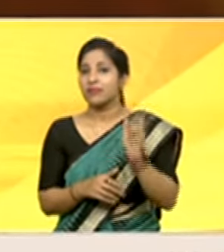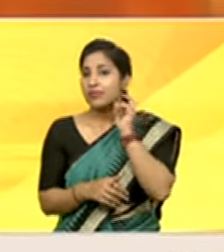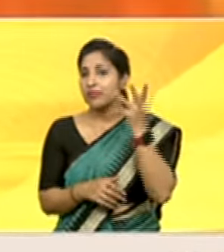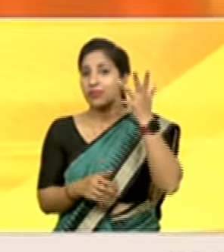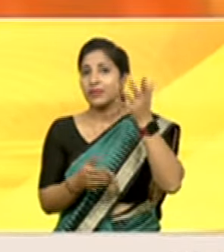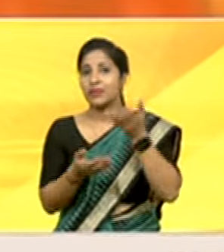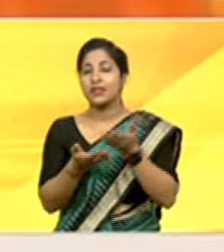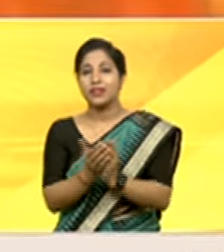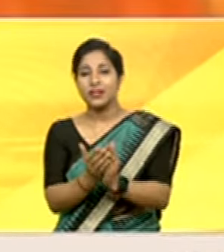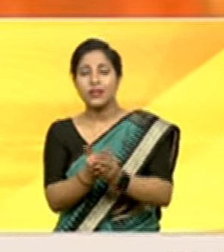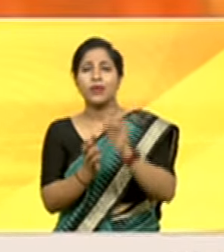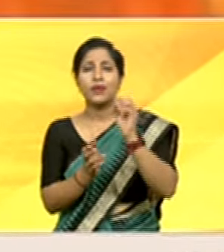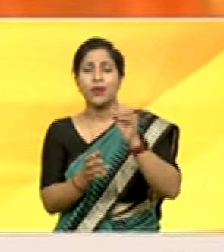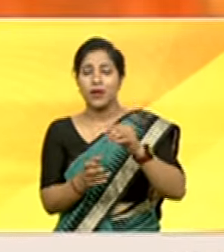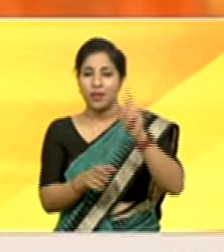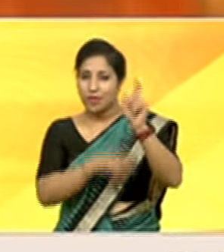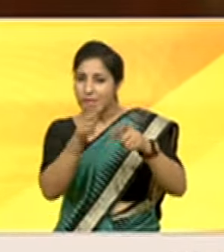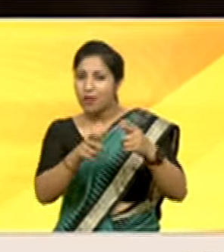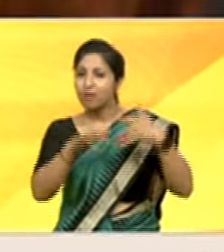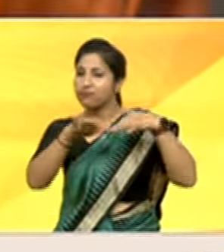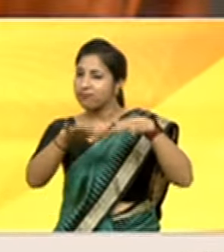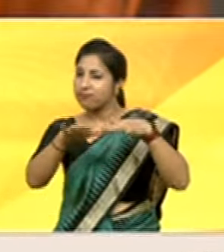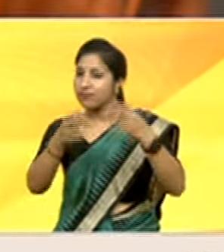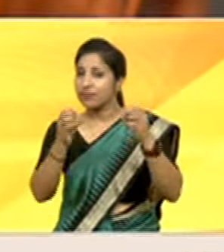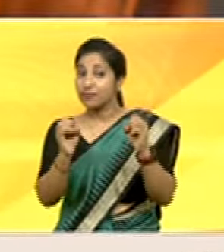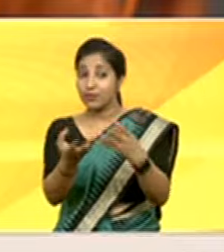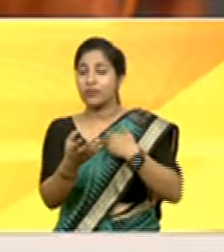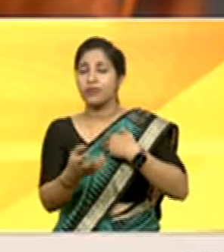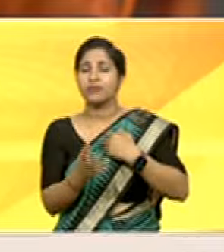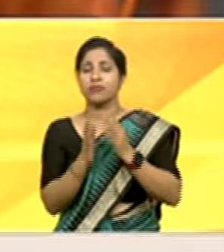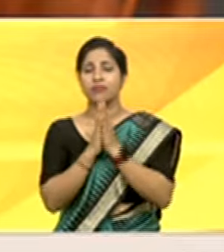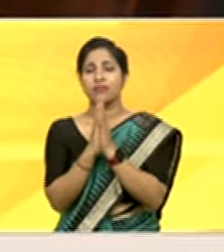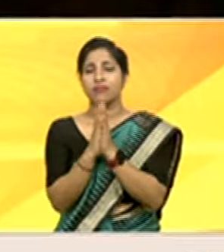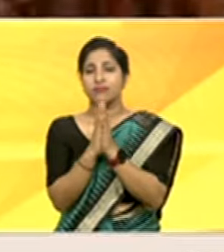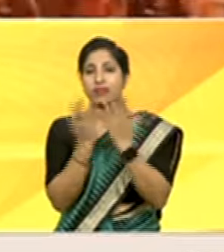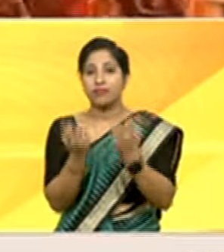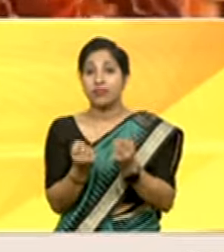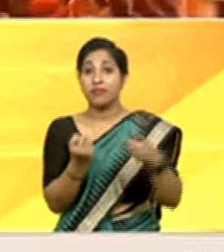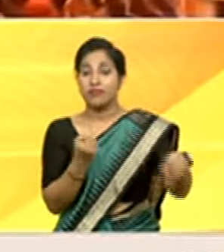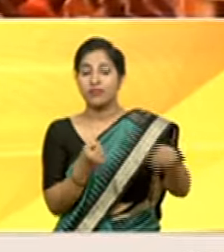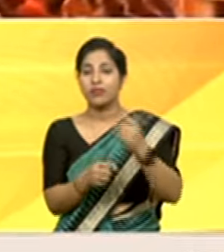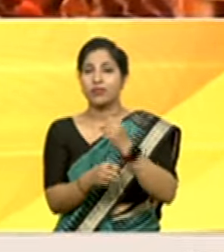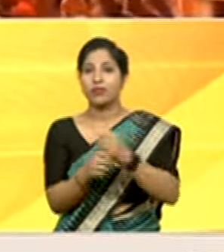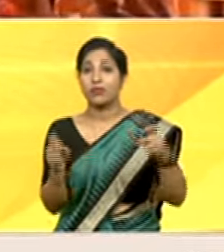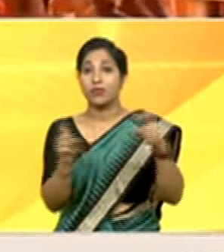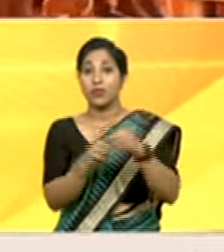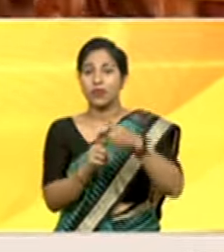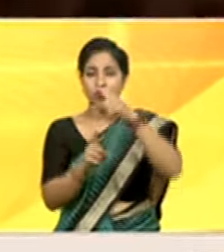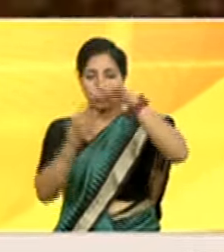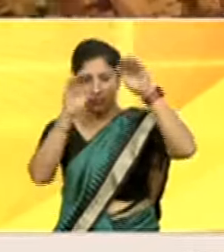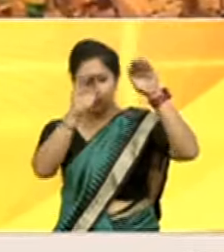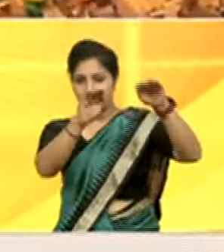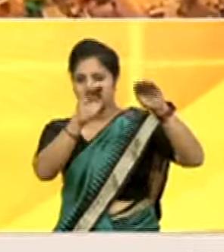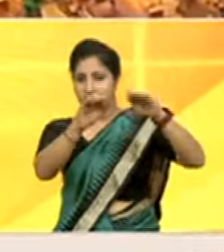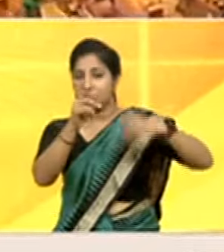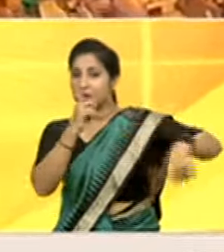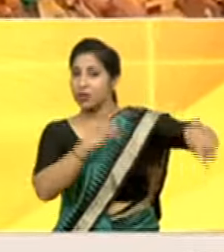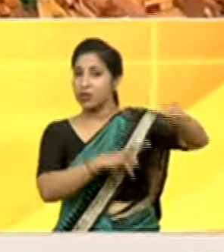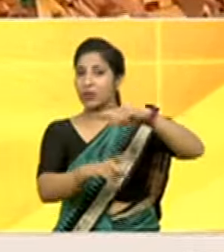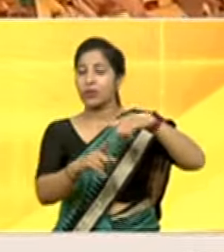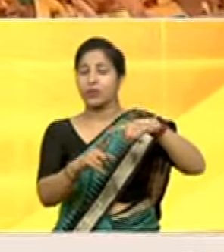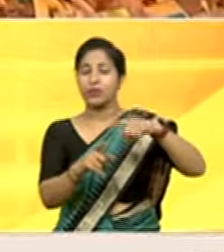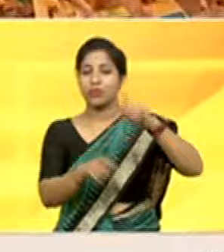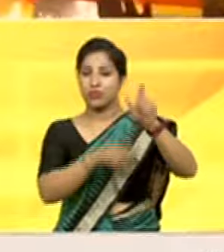यात्रा की शुरुवात होने जा रही है। मेरी कामना है कि महाप्रभु जगनात की कुरुपा सभी